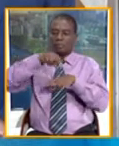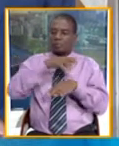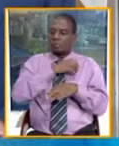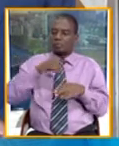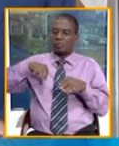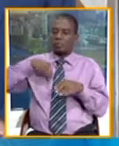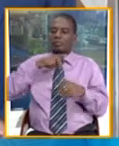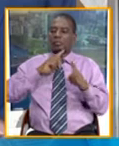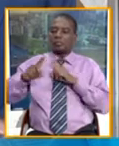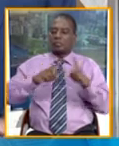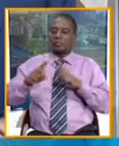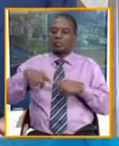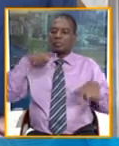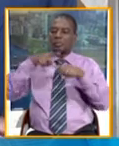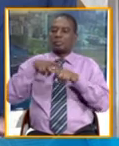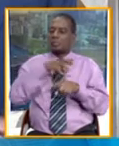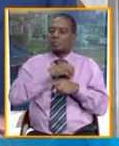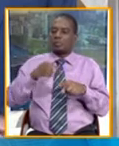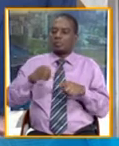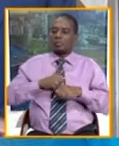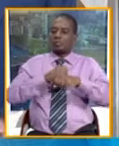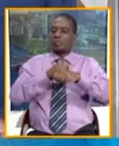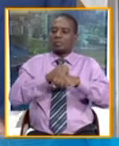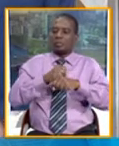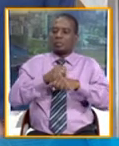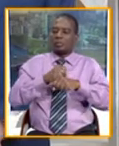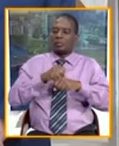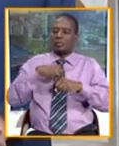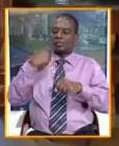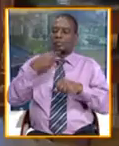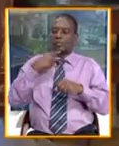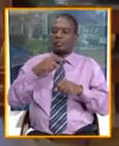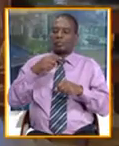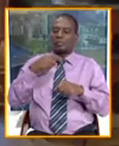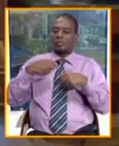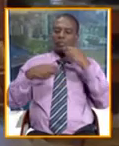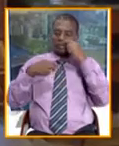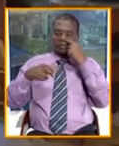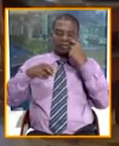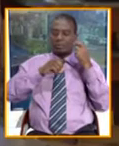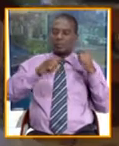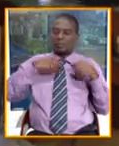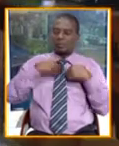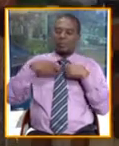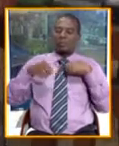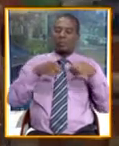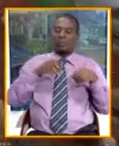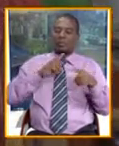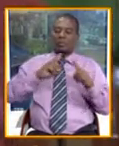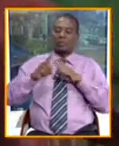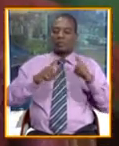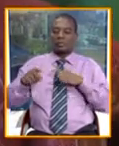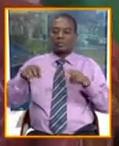nous avons parlé des défis, notamment les défis sécuritaires dont il est question. On a parlé de ce qui s'est passé à la frontière